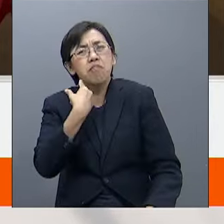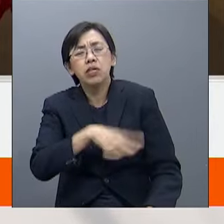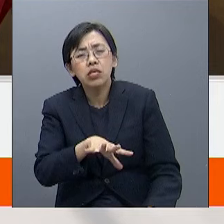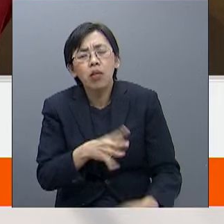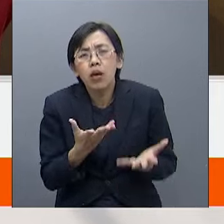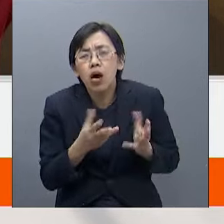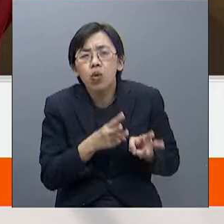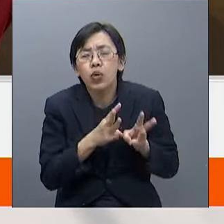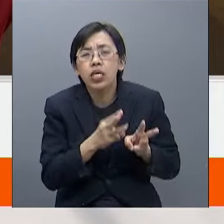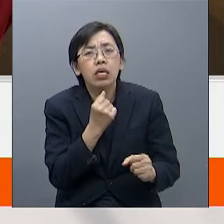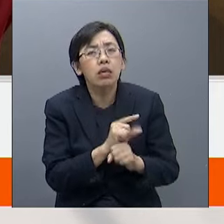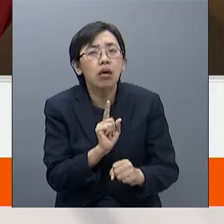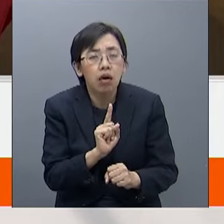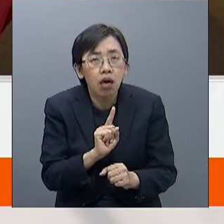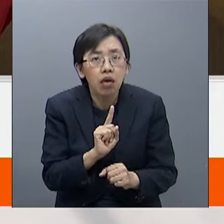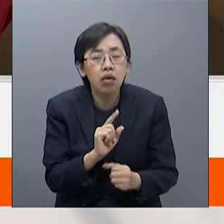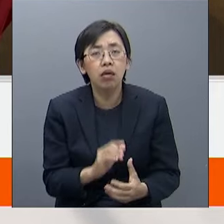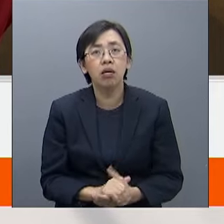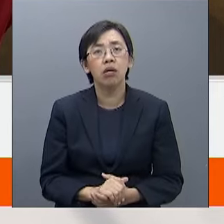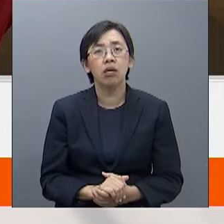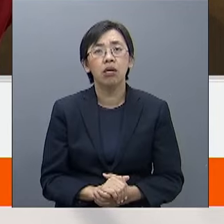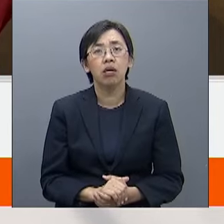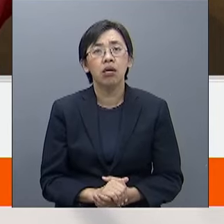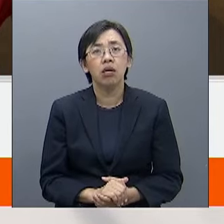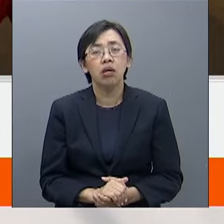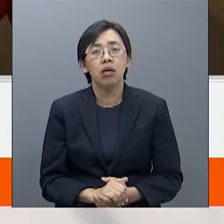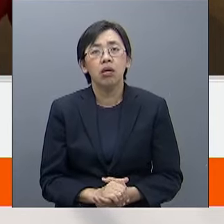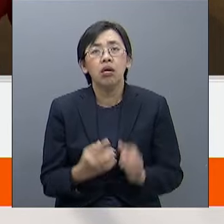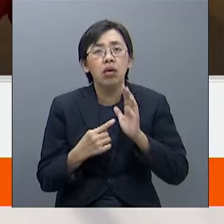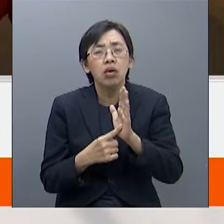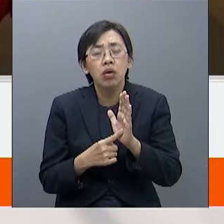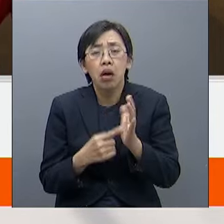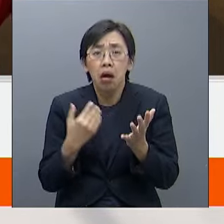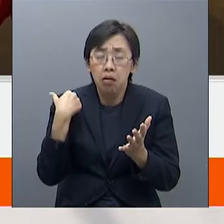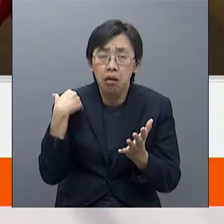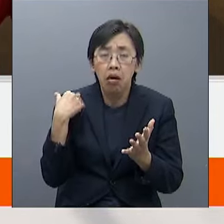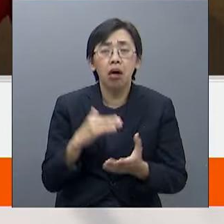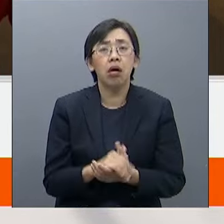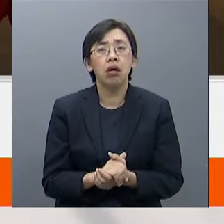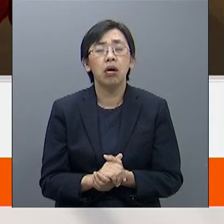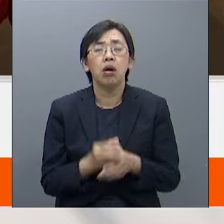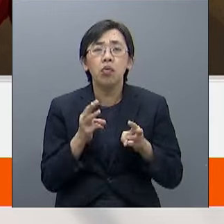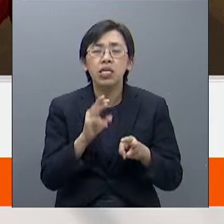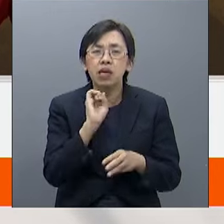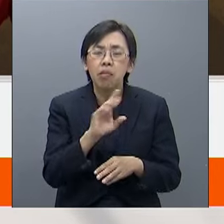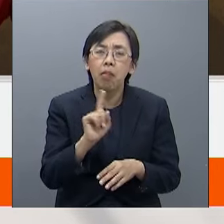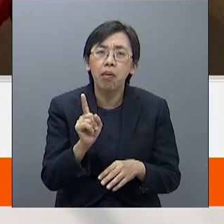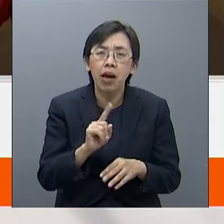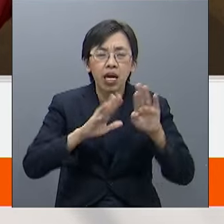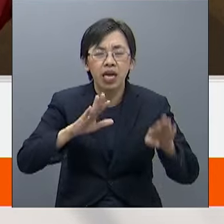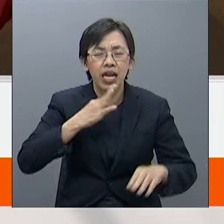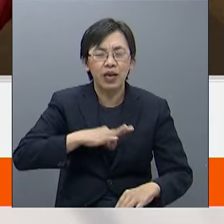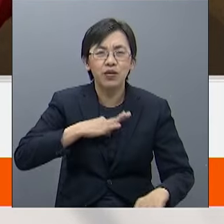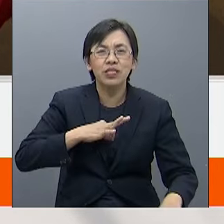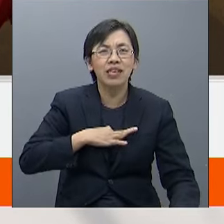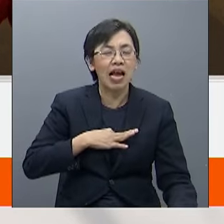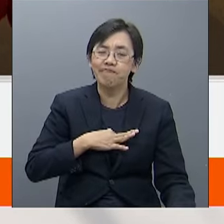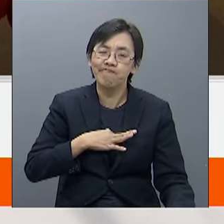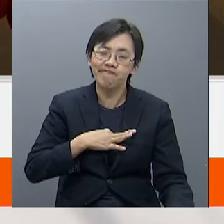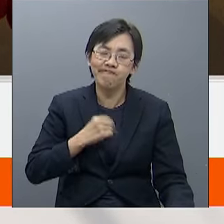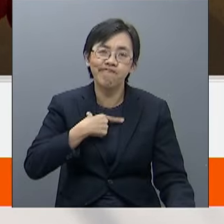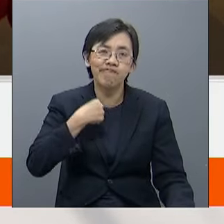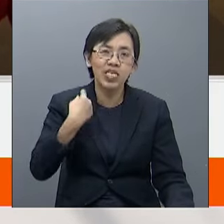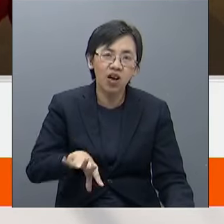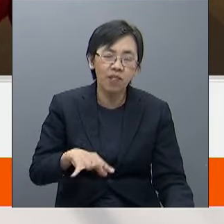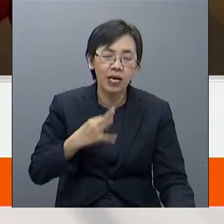แล้วนะมันมีอะไรที่มันจะเป็นสัญญาณบ่งชี้หรือว่าบอกได้บ้างว่าตอนนี้เด็กคนนี้กำลังไม่โอเคแล้ว